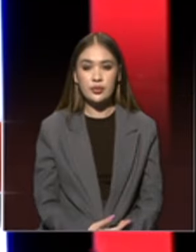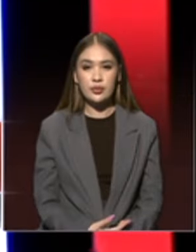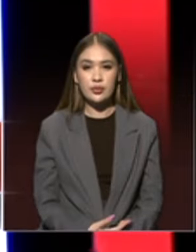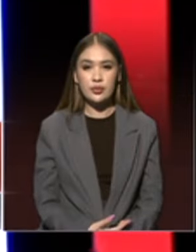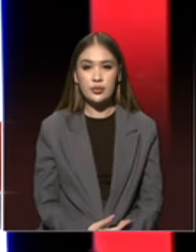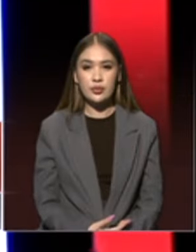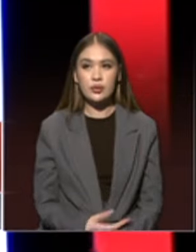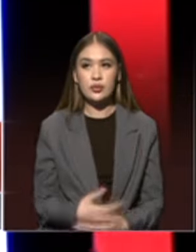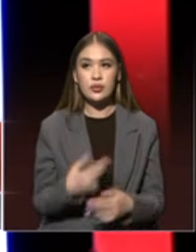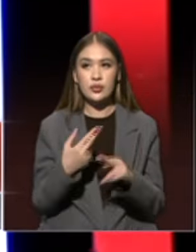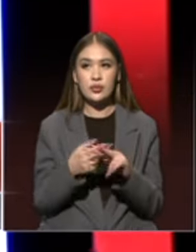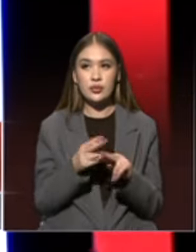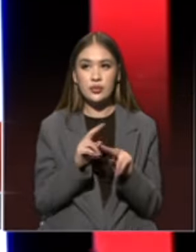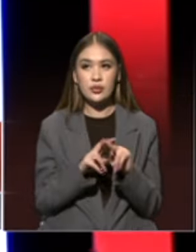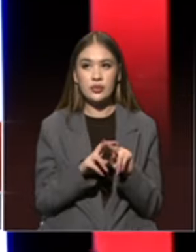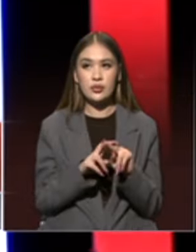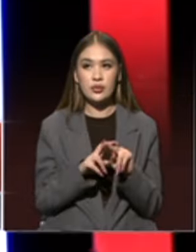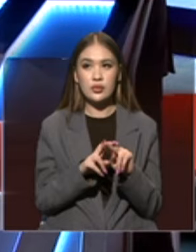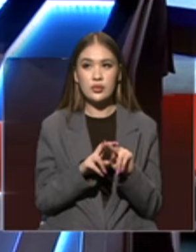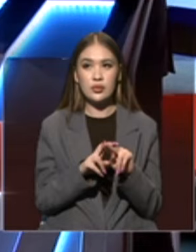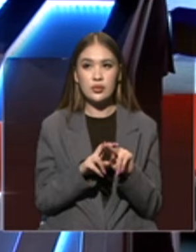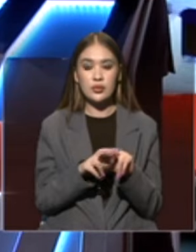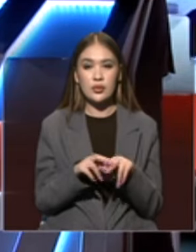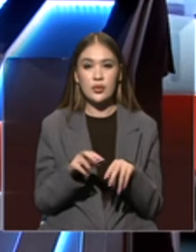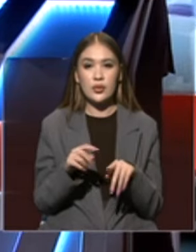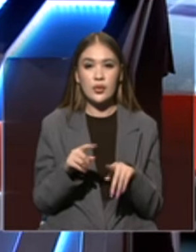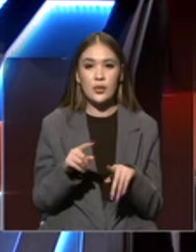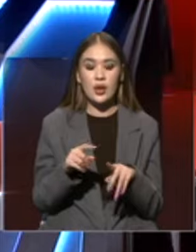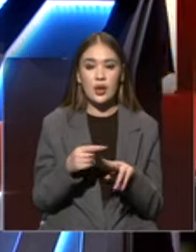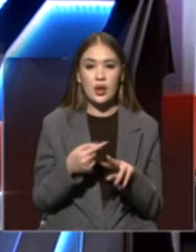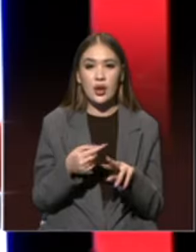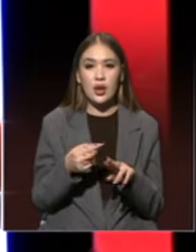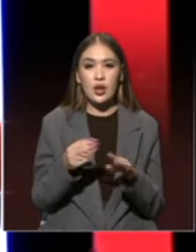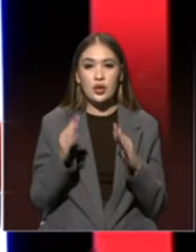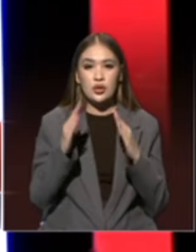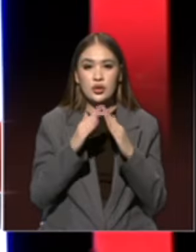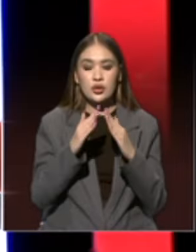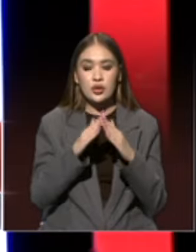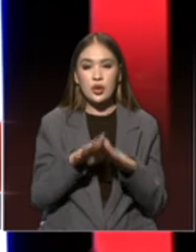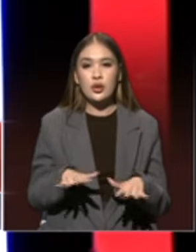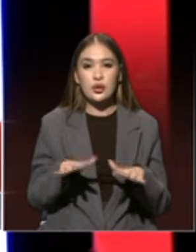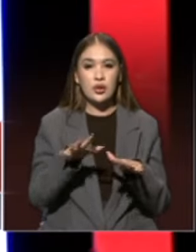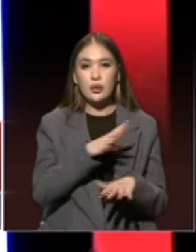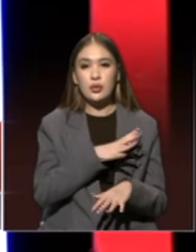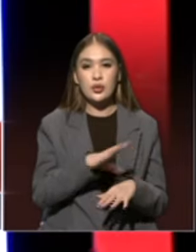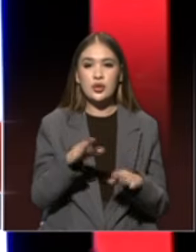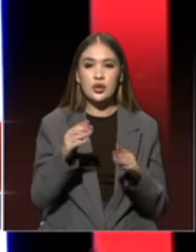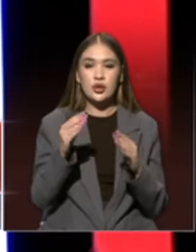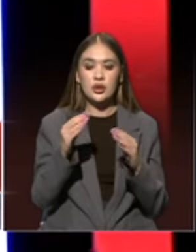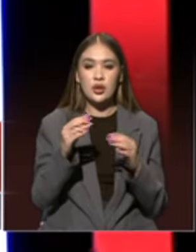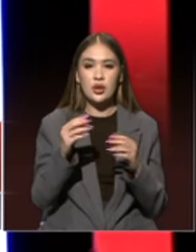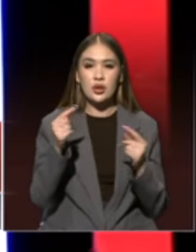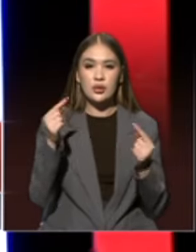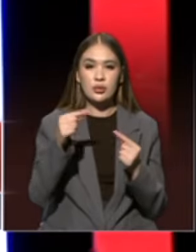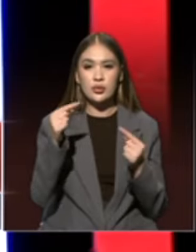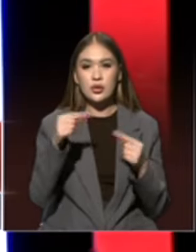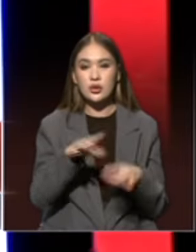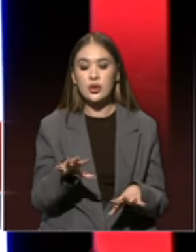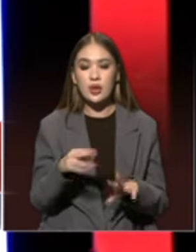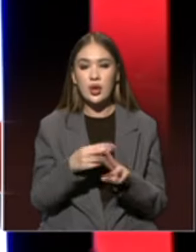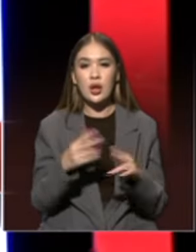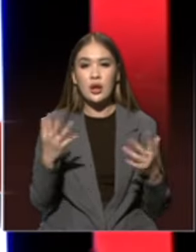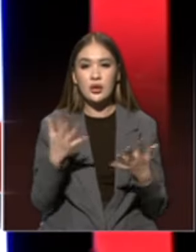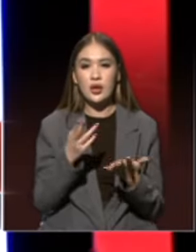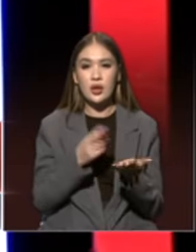Кешірім сұраймын, естідіңіз ба? Су кетпеген үйлердің жарамсыз немесе жарамды екеніне қандай кепілдік бар?